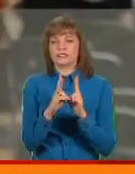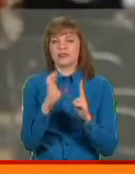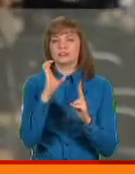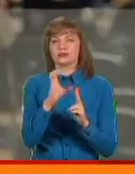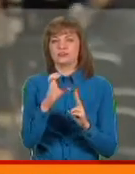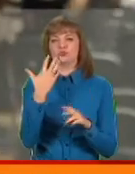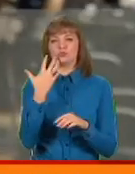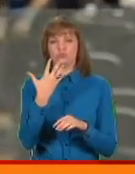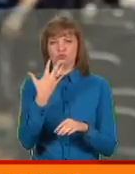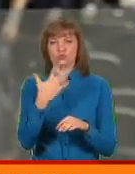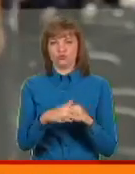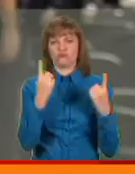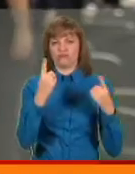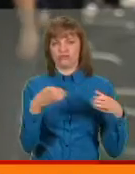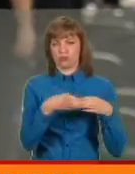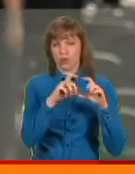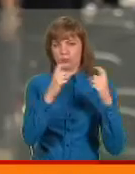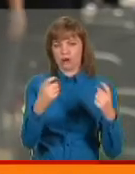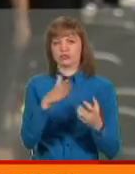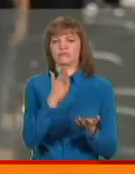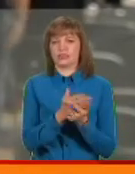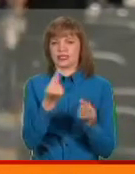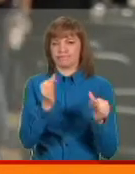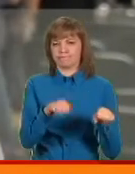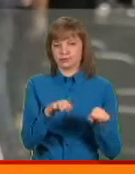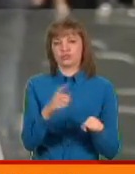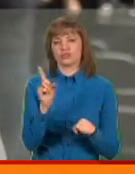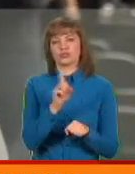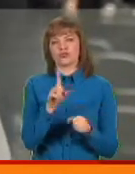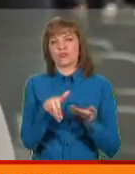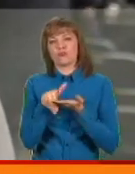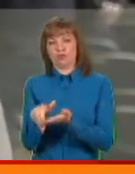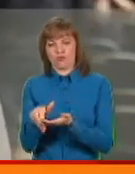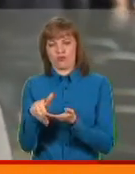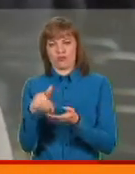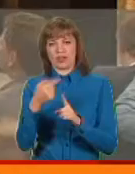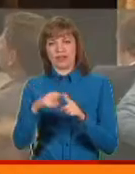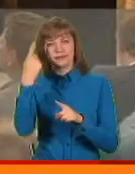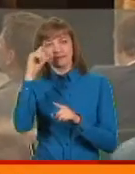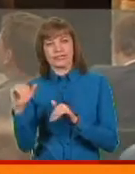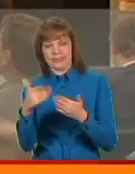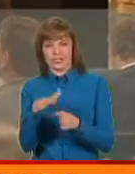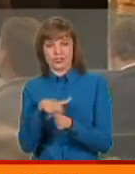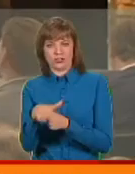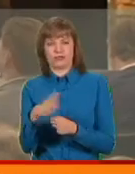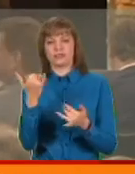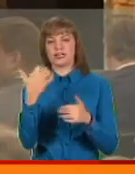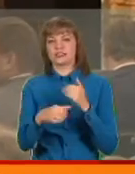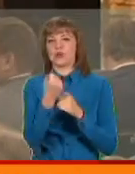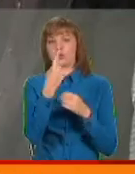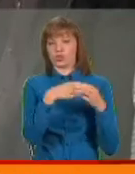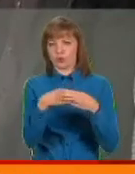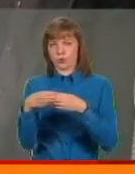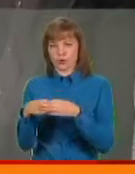з состоявшимися компаніями, у яких є ресурси для того, щоб допомогти ці ідеї реалізувати. Нині серед 11